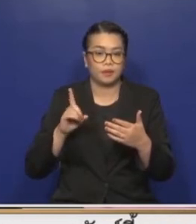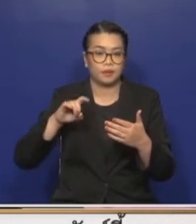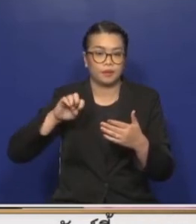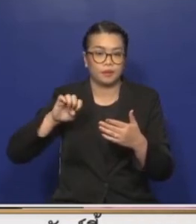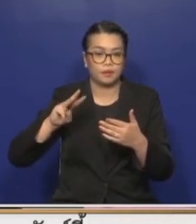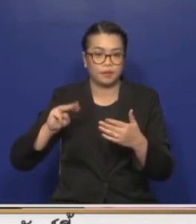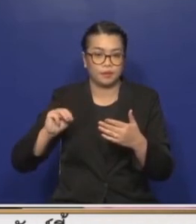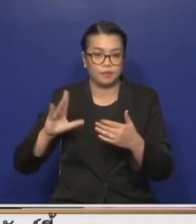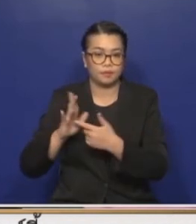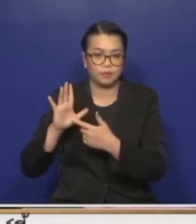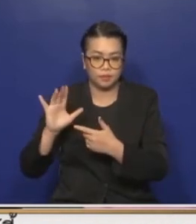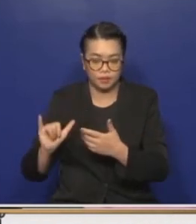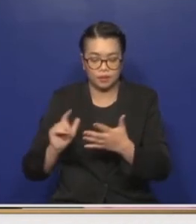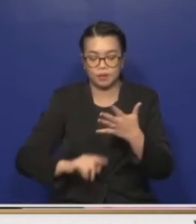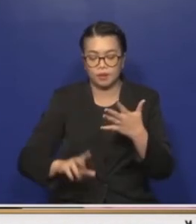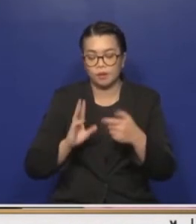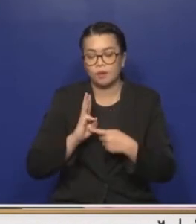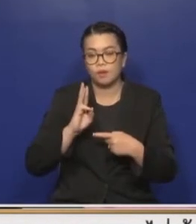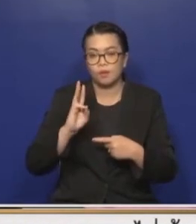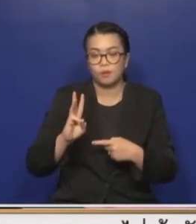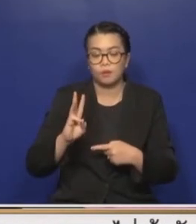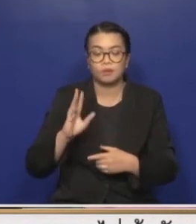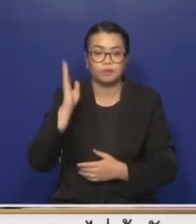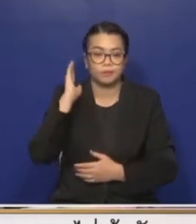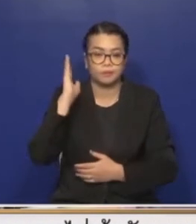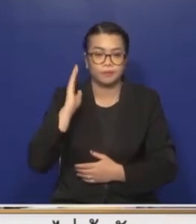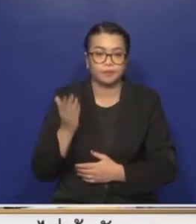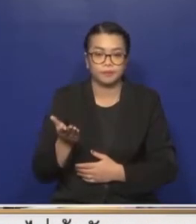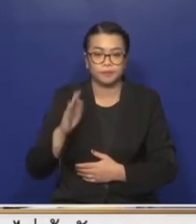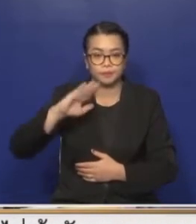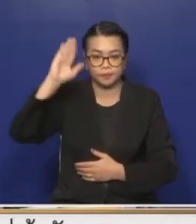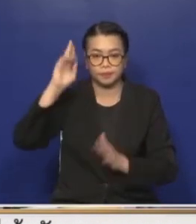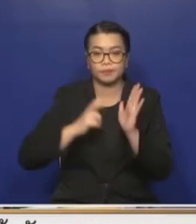ทวีศักดิ์อัคคณะอนัตคพันธ์ค่ะขอผู้รับรองค่ะ ขอผู้รับรองครับ